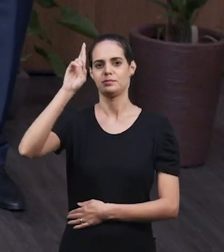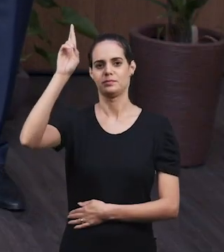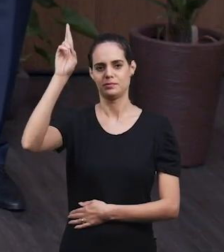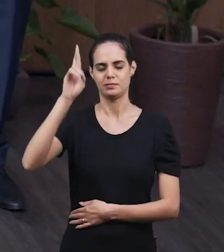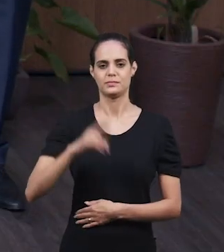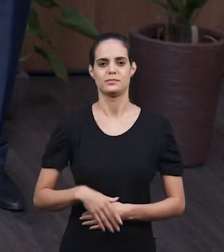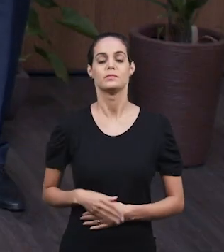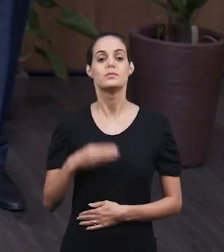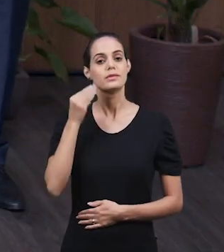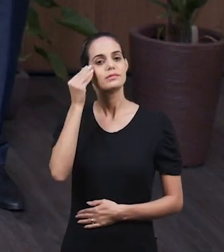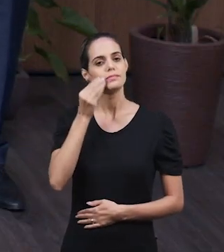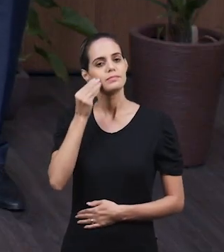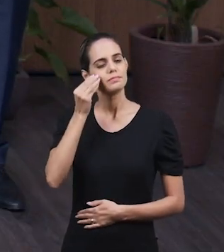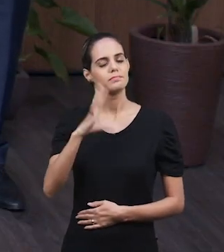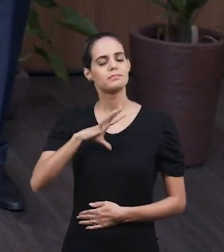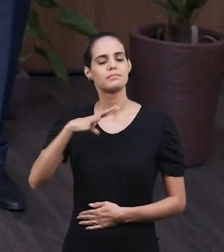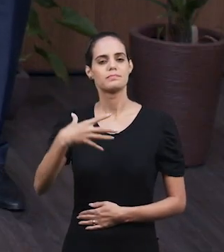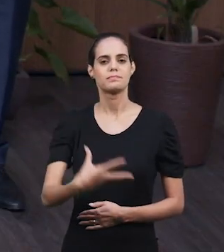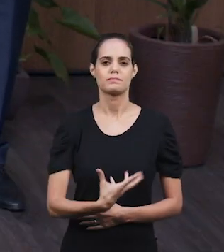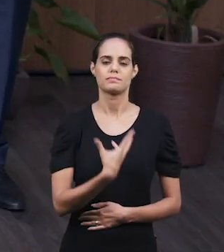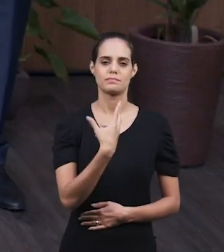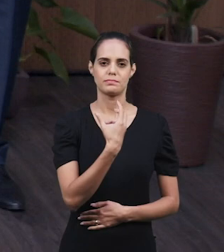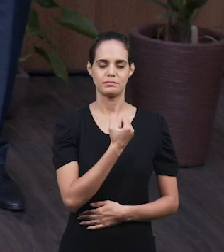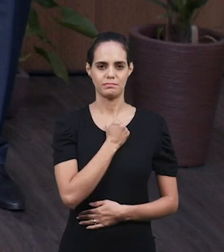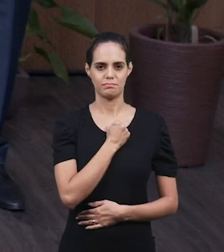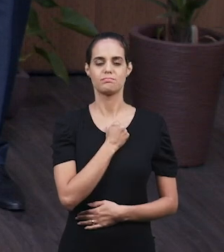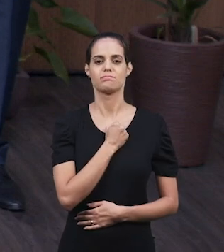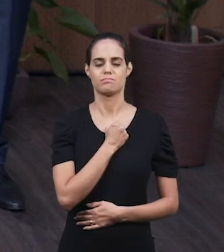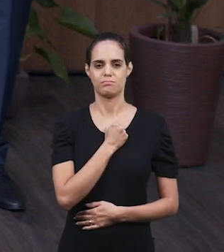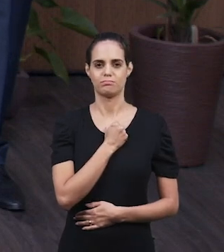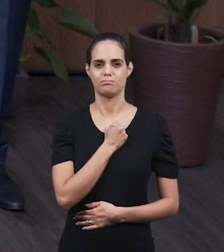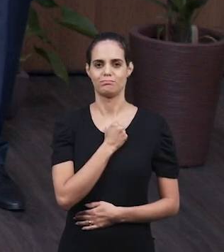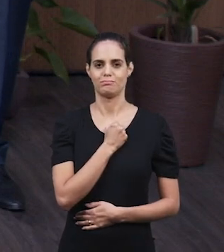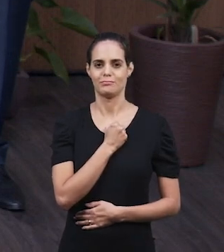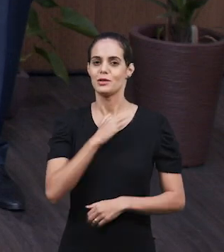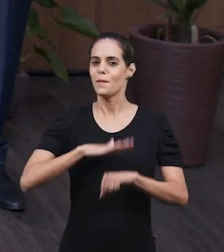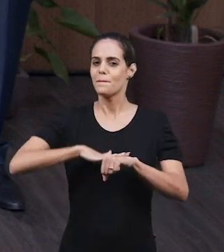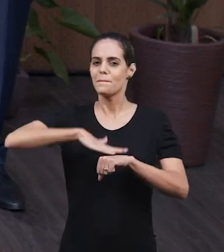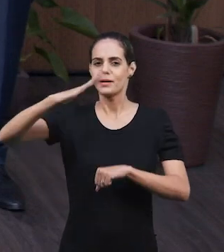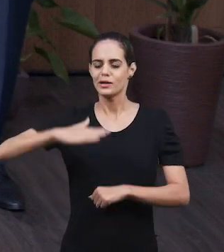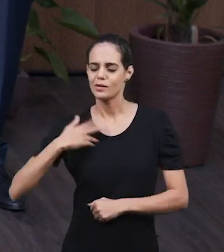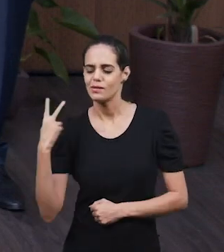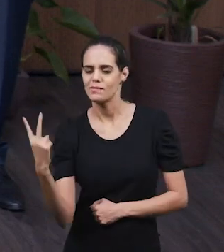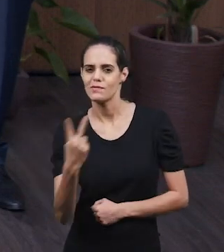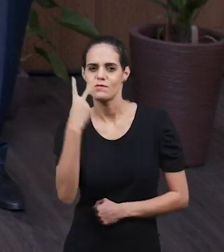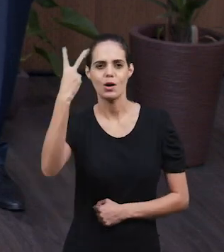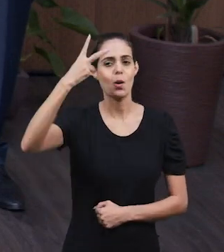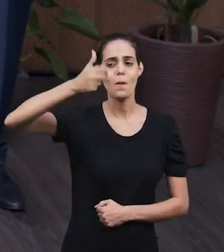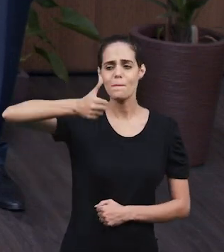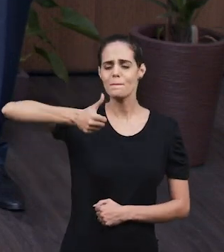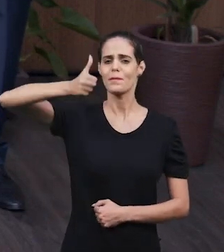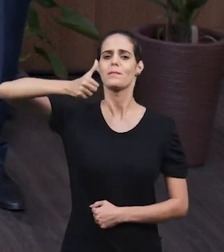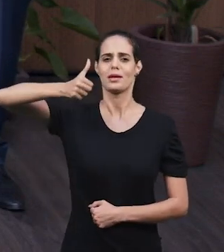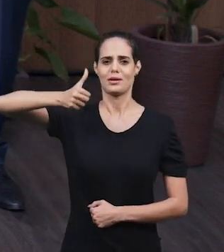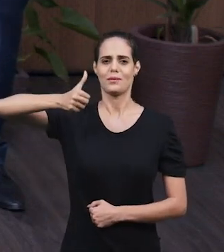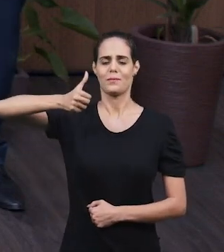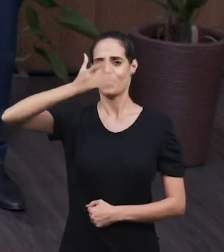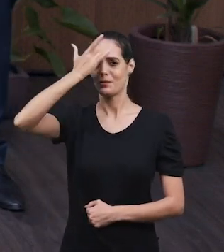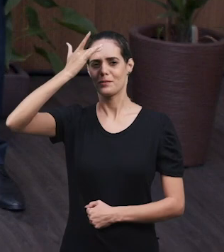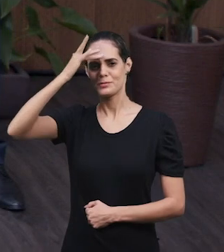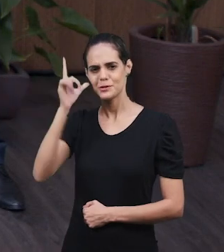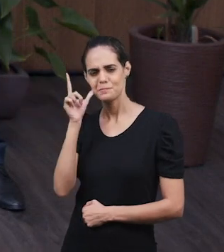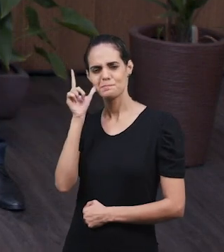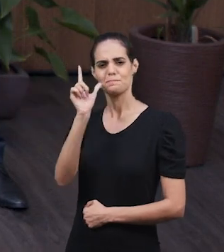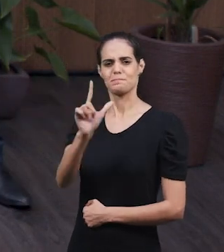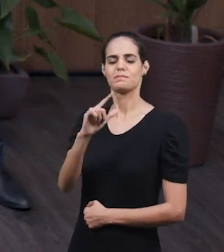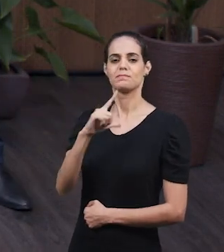une expérience de salut qui est la plus grande valeur que quelqu'un peut toucher par ce séjour. Et